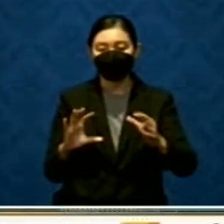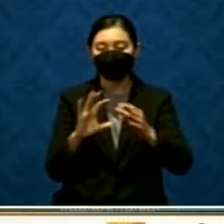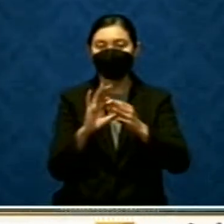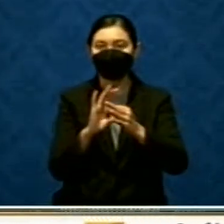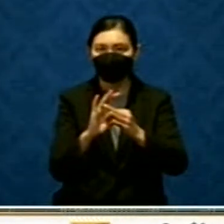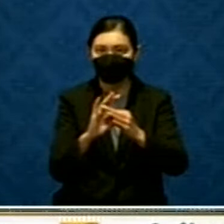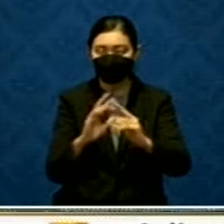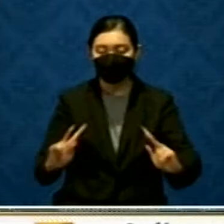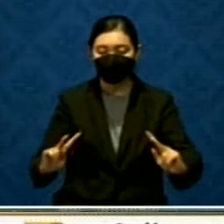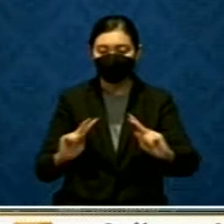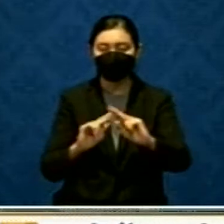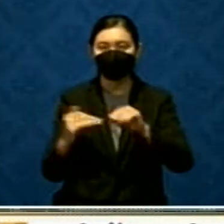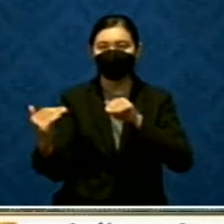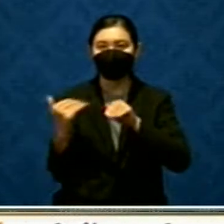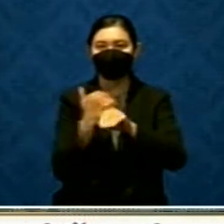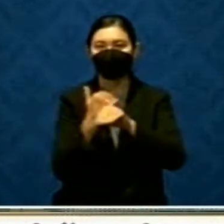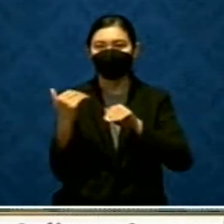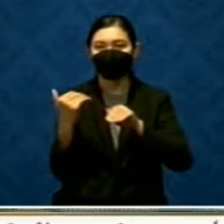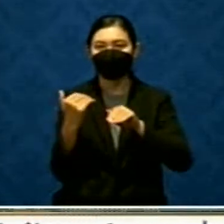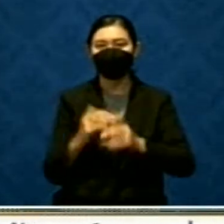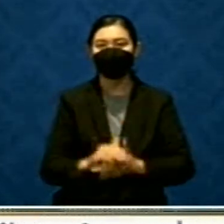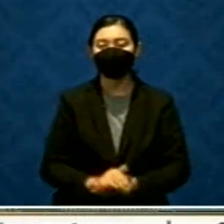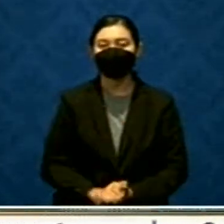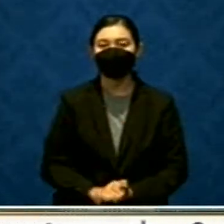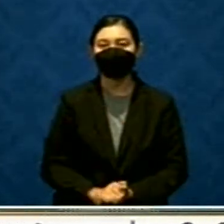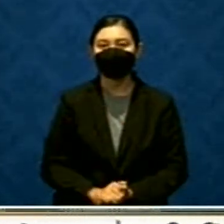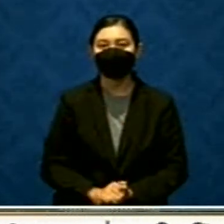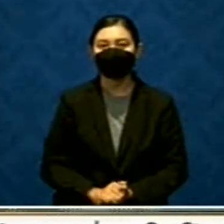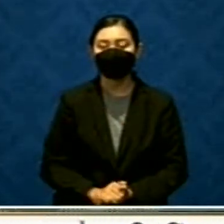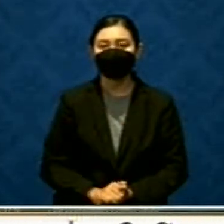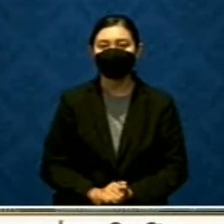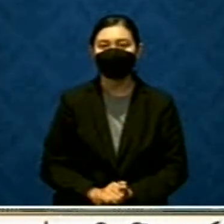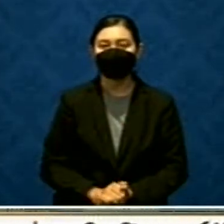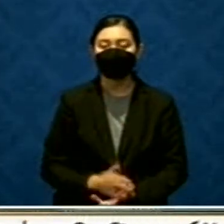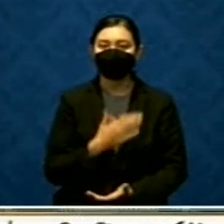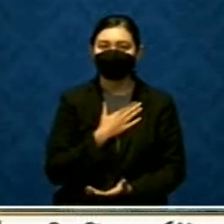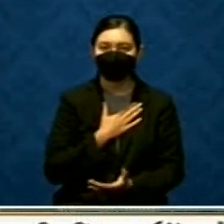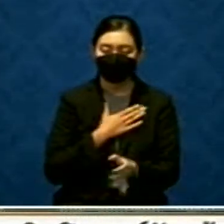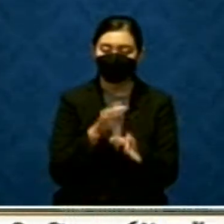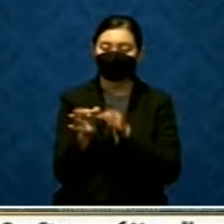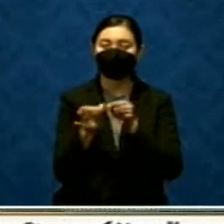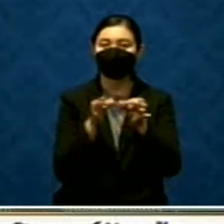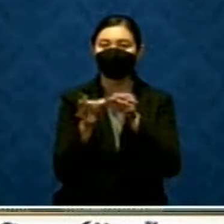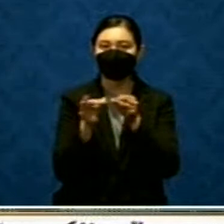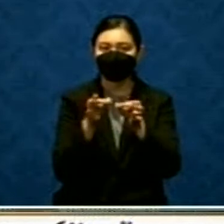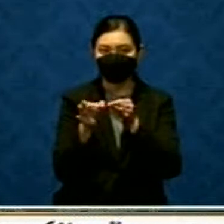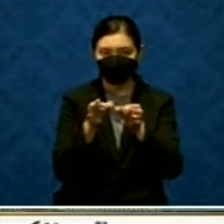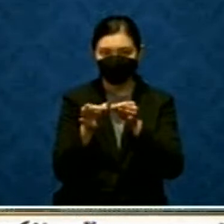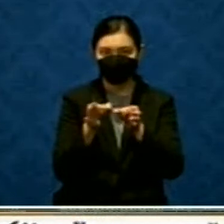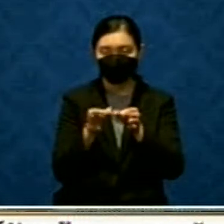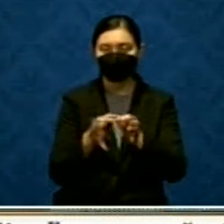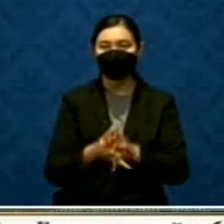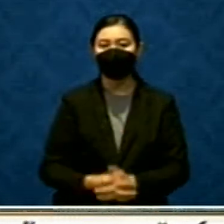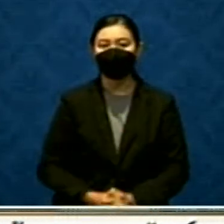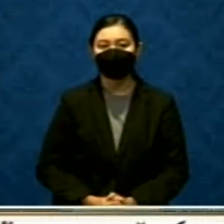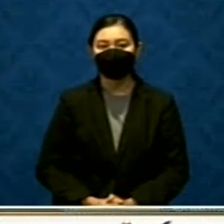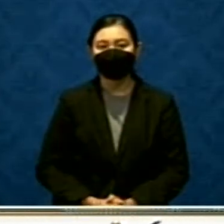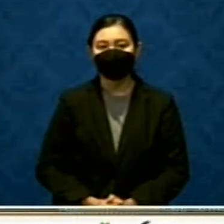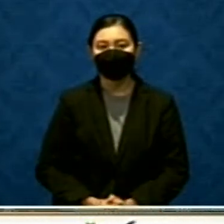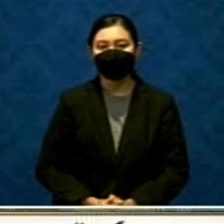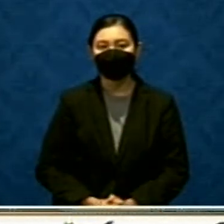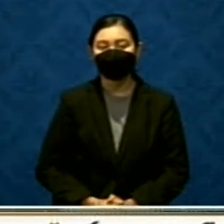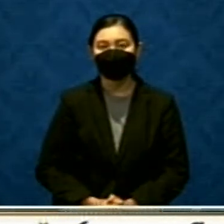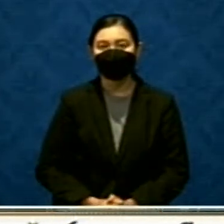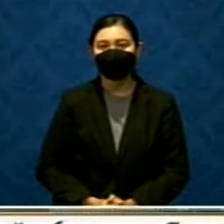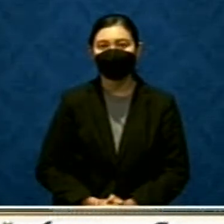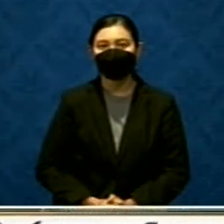มผมขออนุญาตกับเรียนผ่านท่านประธานไปยังท่านสมาชิกนะครับดังนี้ครับว่าเรื่อง